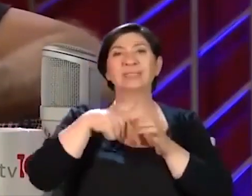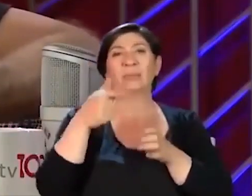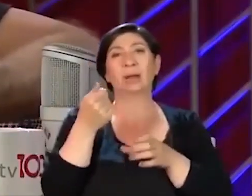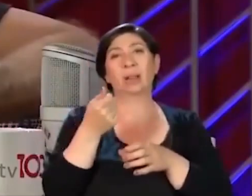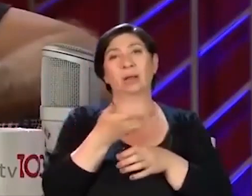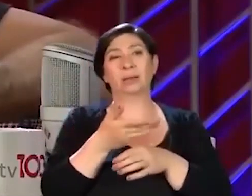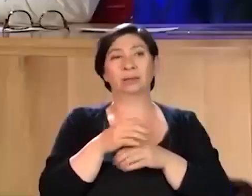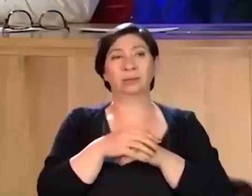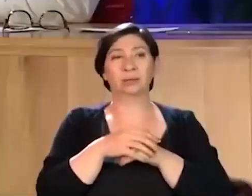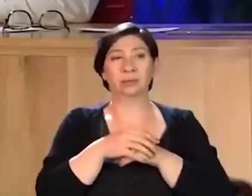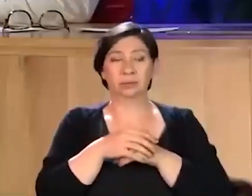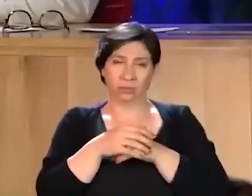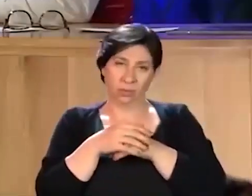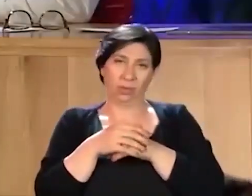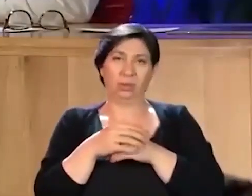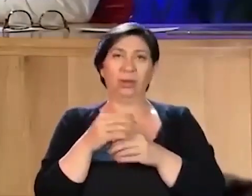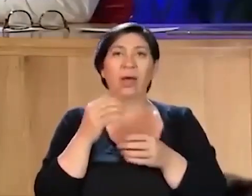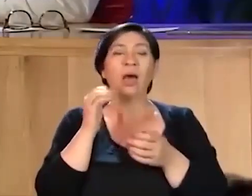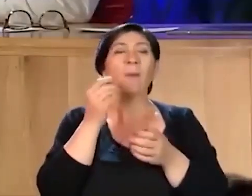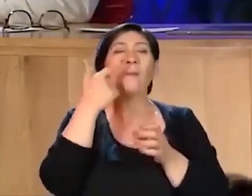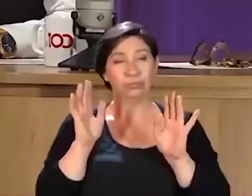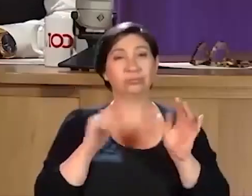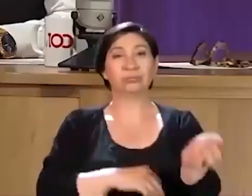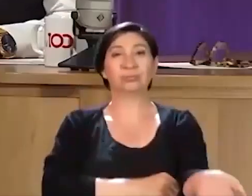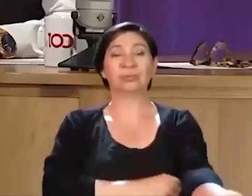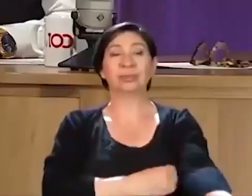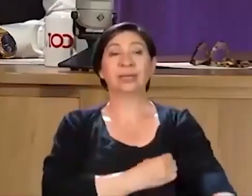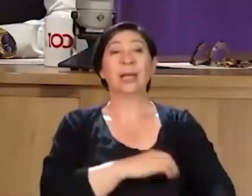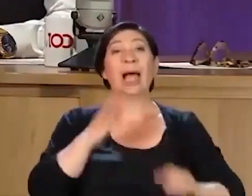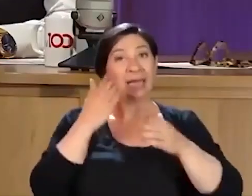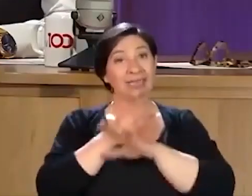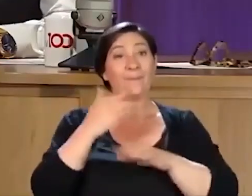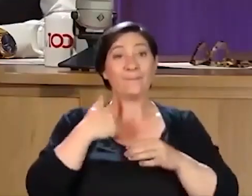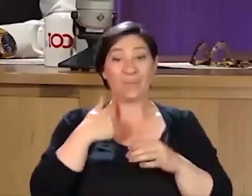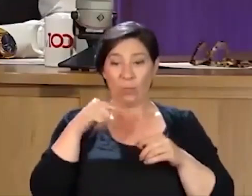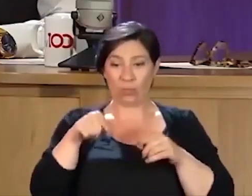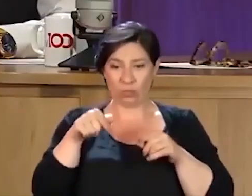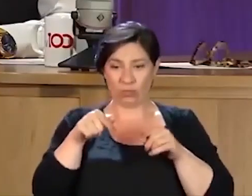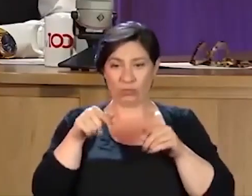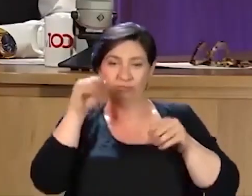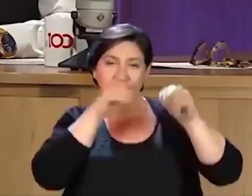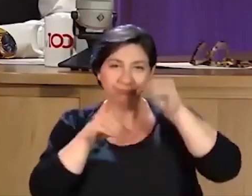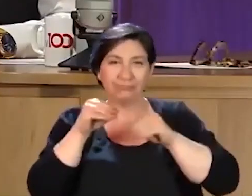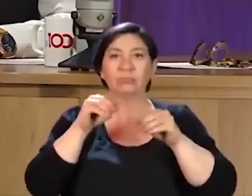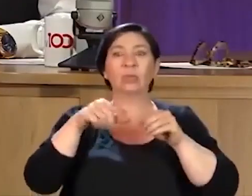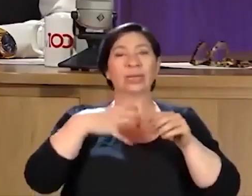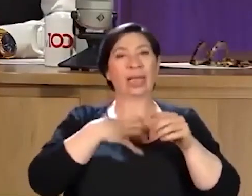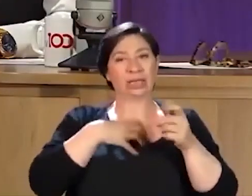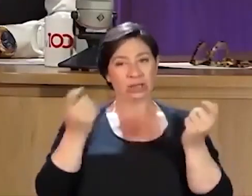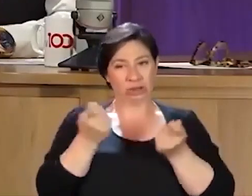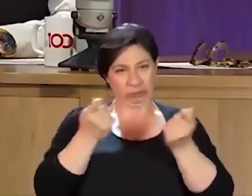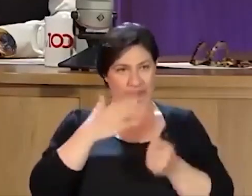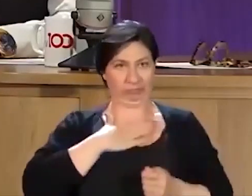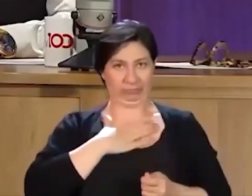paraları böyle Mehmet abi canın benzin parası bile değil yani Yani diyorsun ki asla ben bu prodüksiyonları mda Evet bu kendi